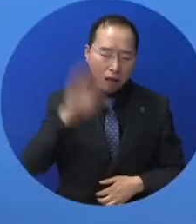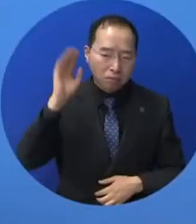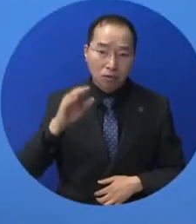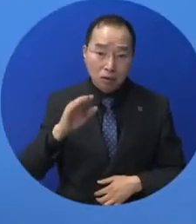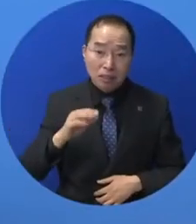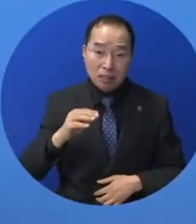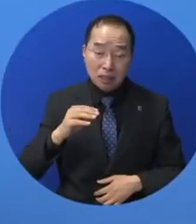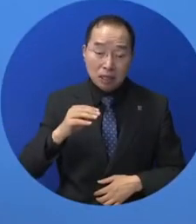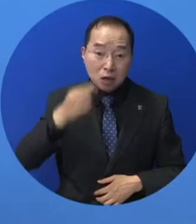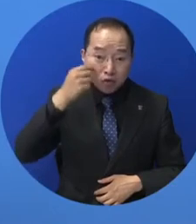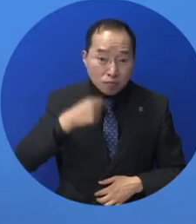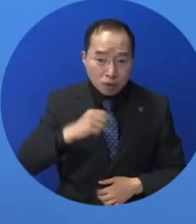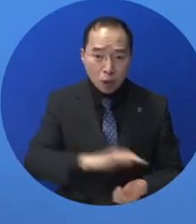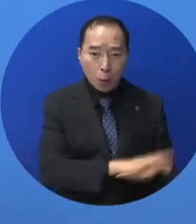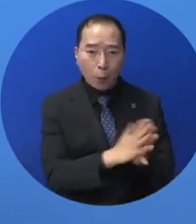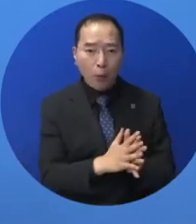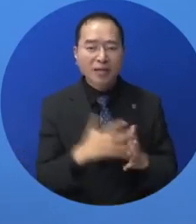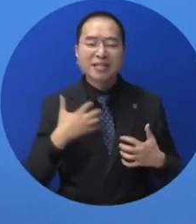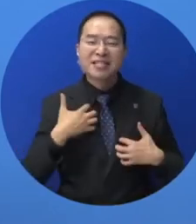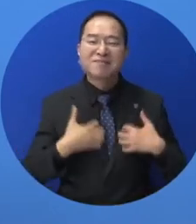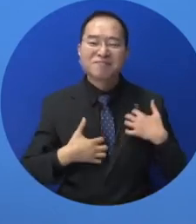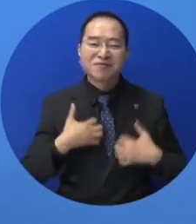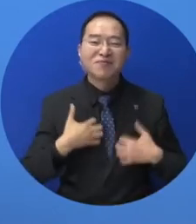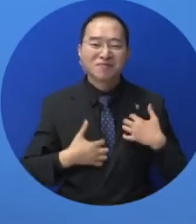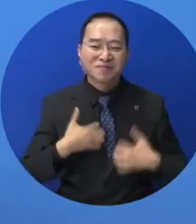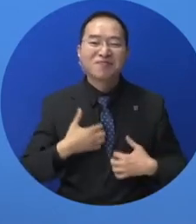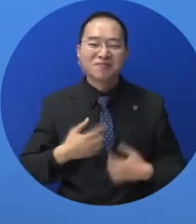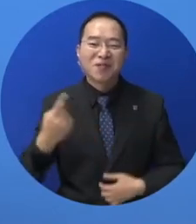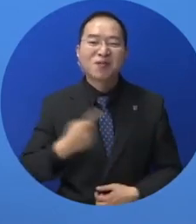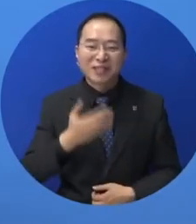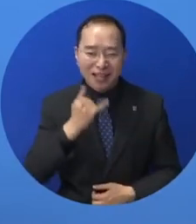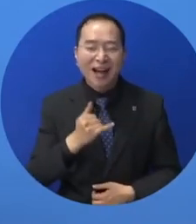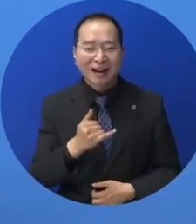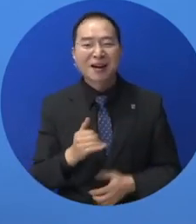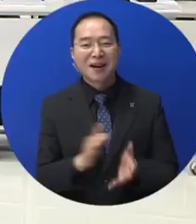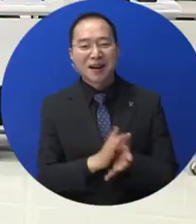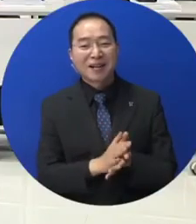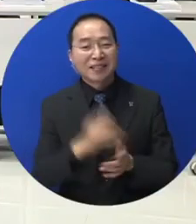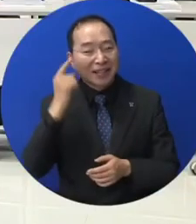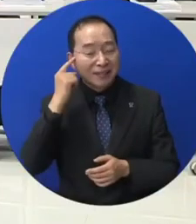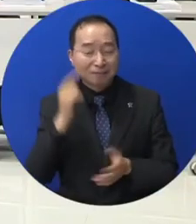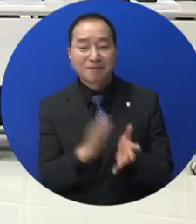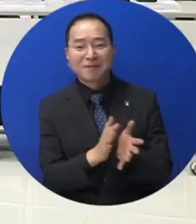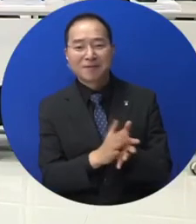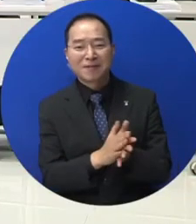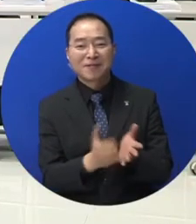눈물로서 이 후보자들에게 큰 박수를 보내줄 거라 생각이 됩니다. 다시 한번 좀 큰 박수를 보내주시기 바랍니다.